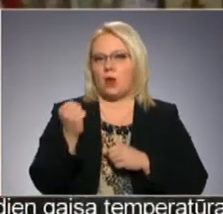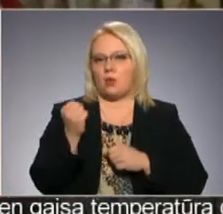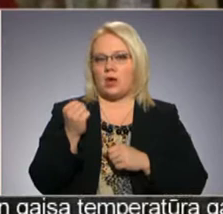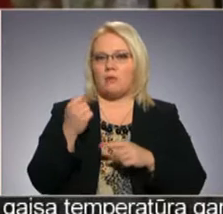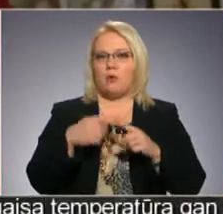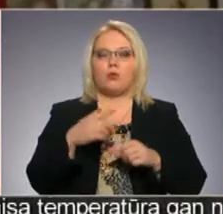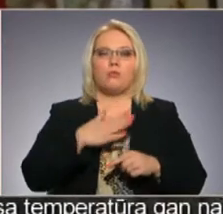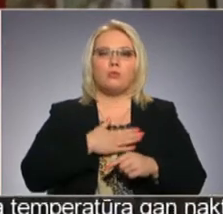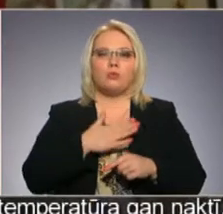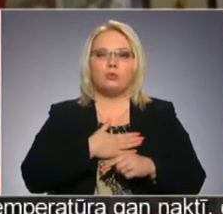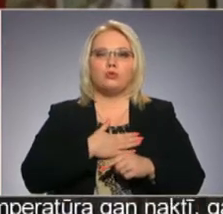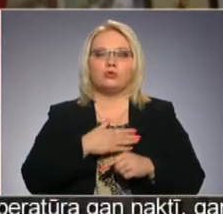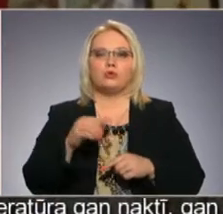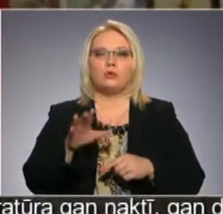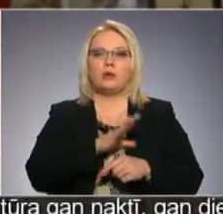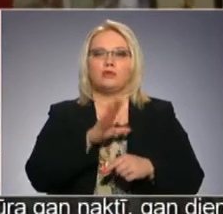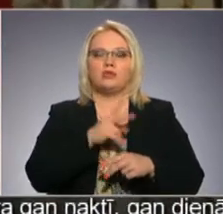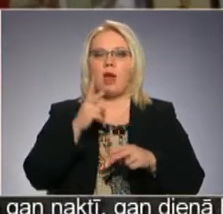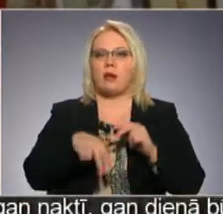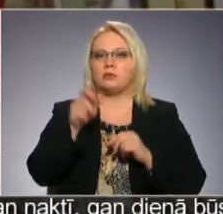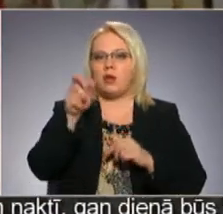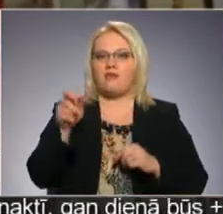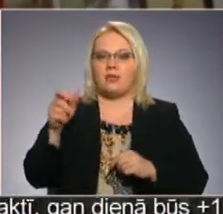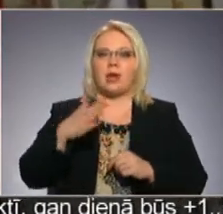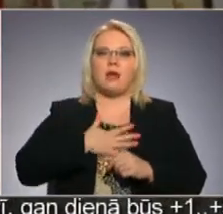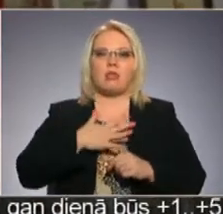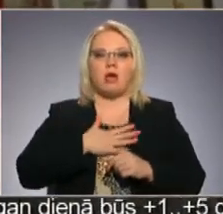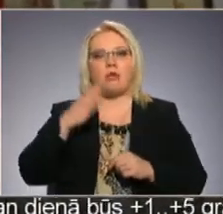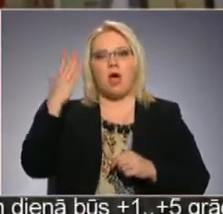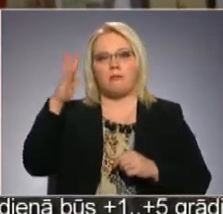un mūsu bijušiem absolventiem Kanādā,